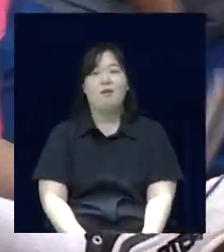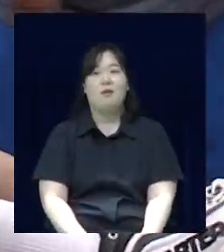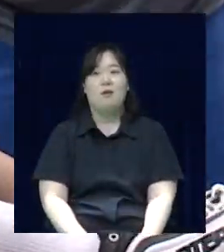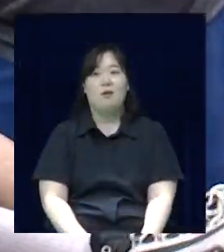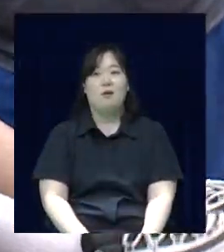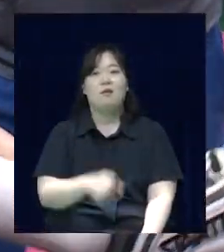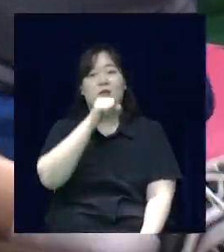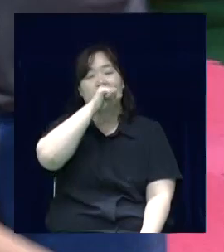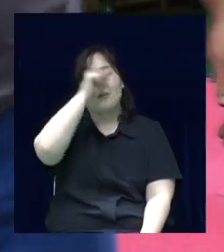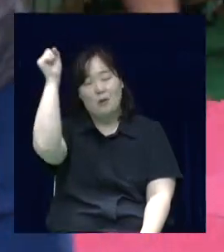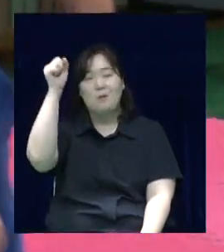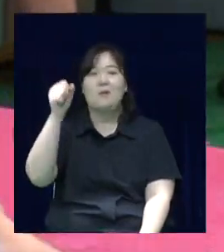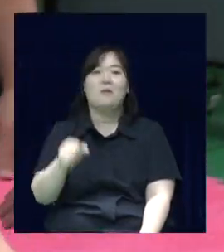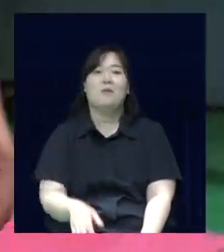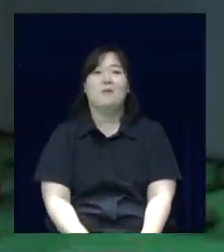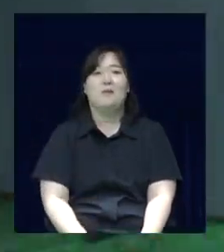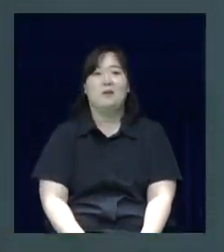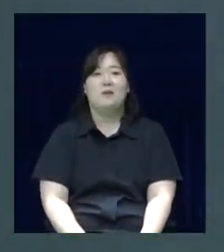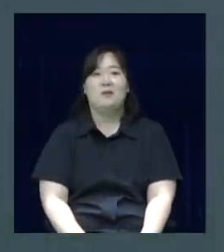어우, 성공을 예. 줬네요.